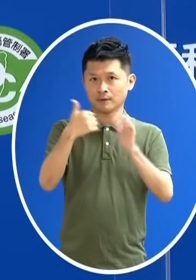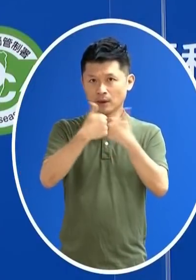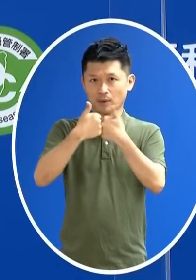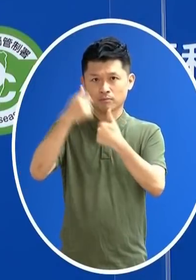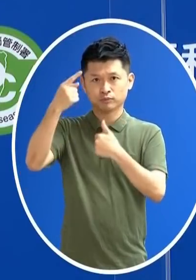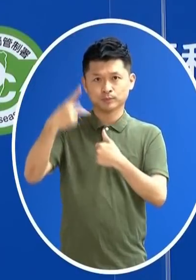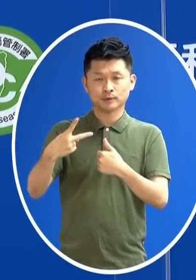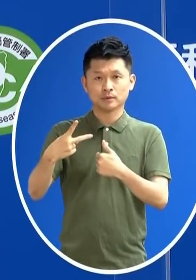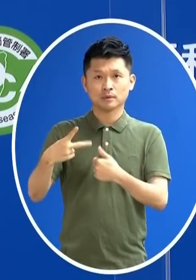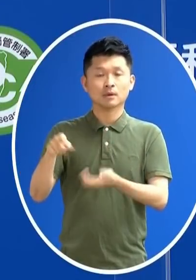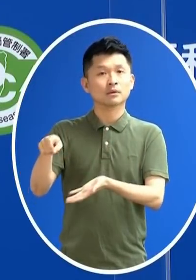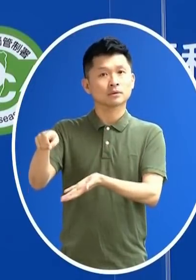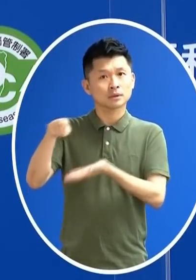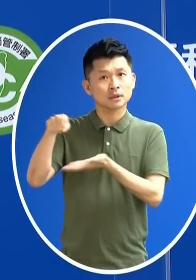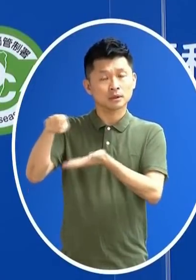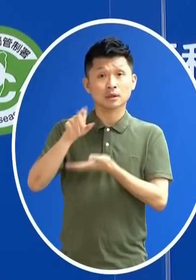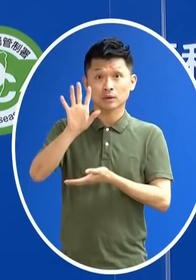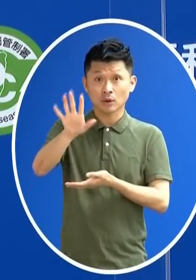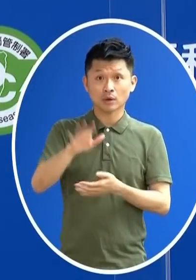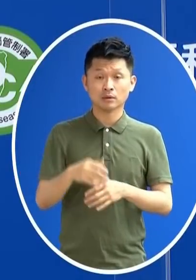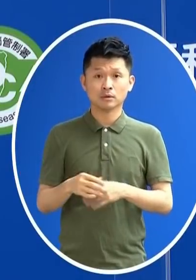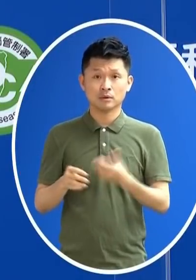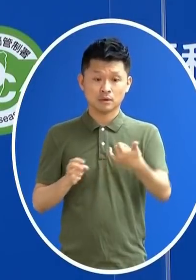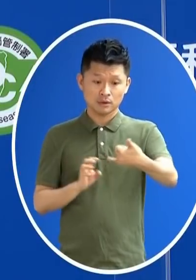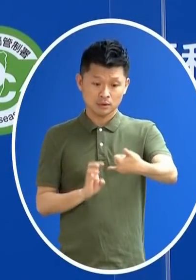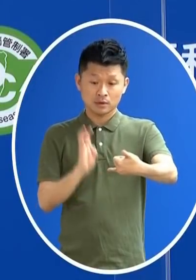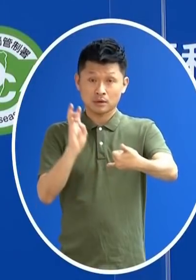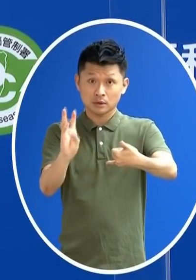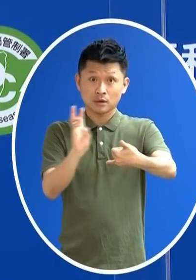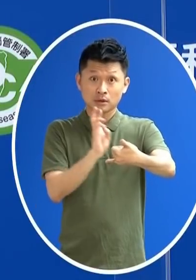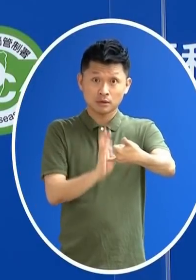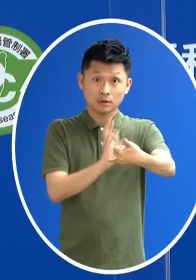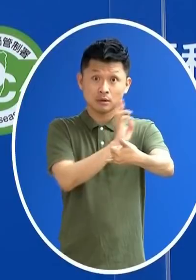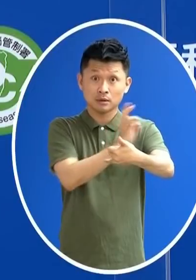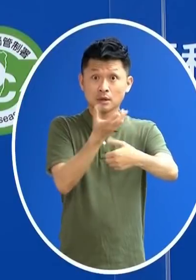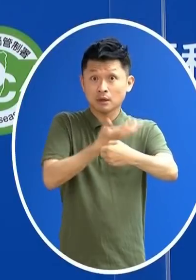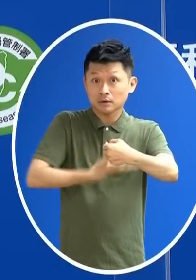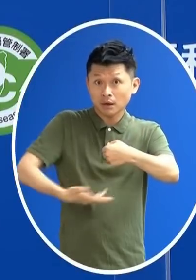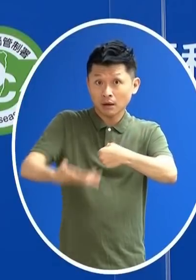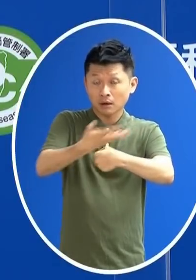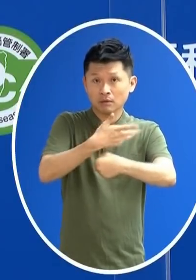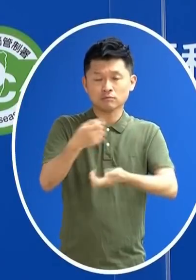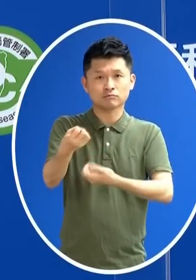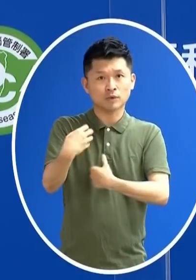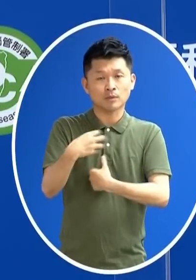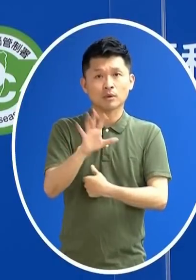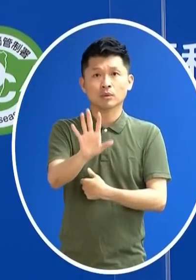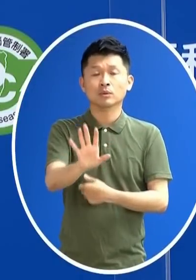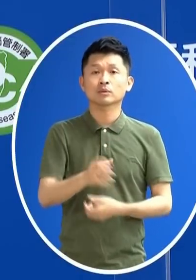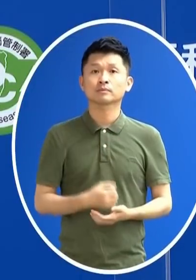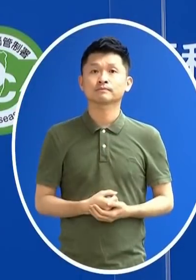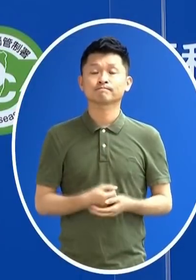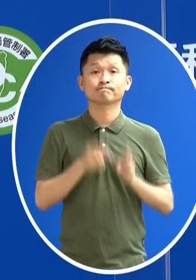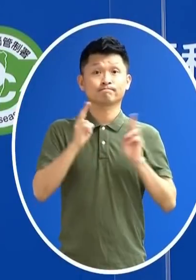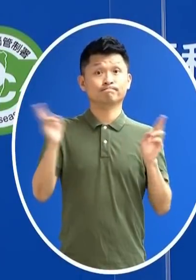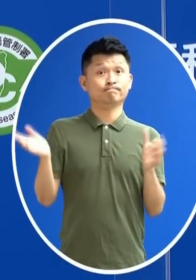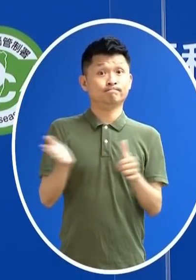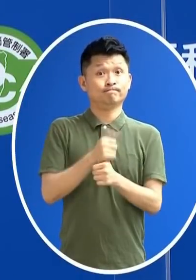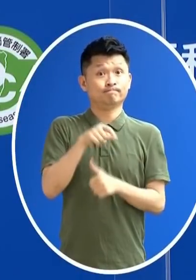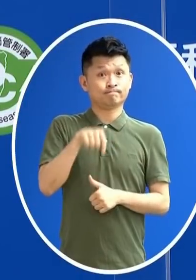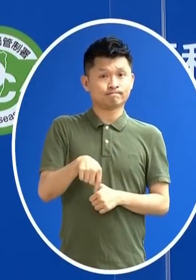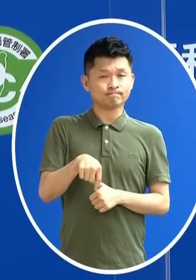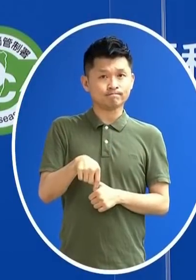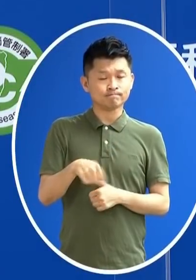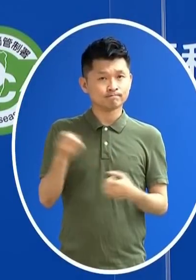分别提出，那3个离岛也有一些建议。那这个指挥中心会综